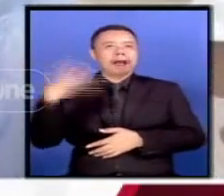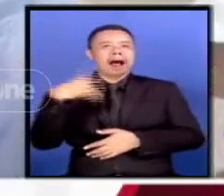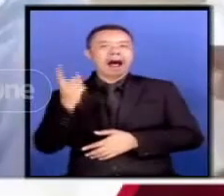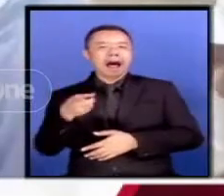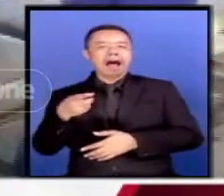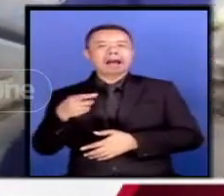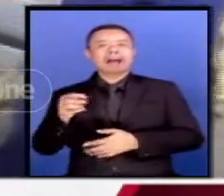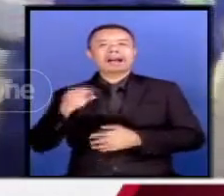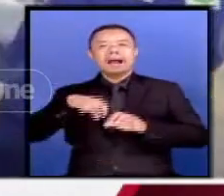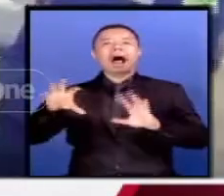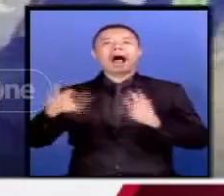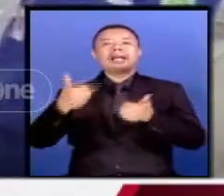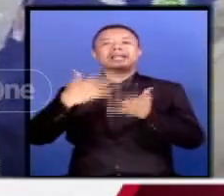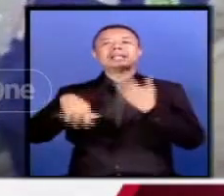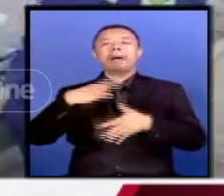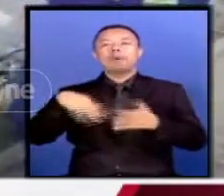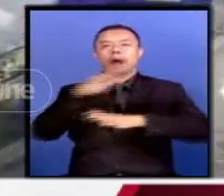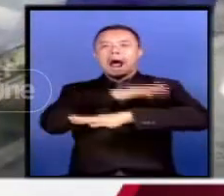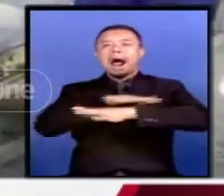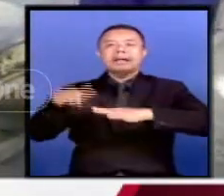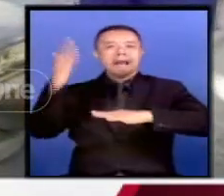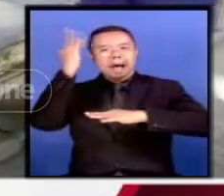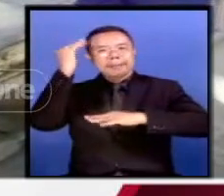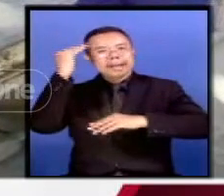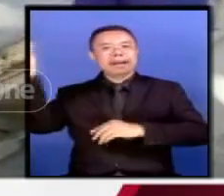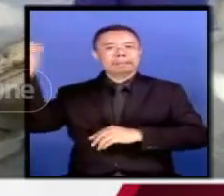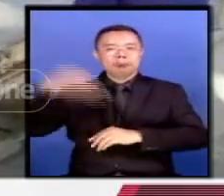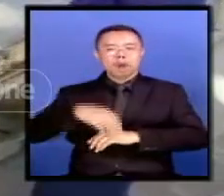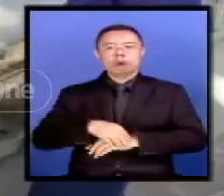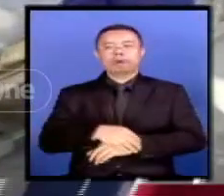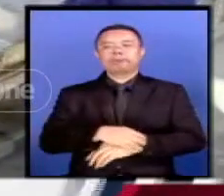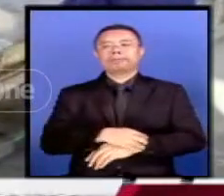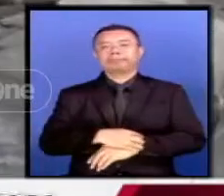PT KPA yang menggunakan campuran aspal minyak impor.